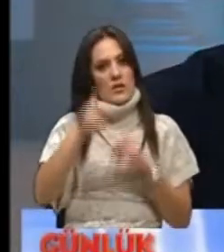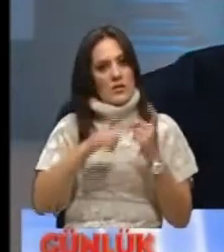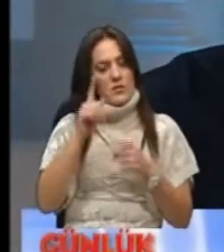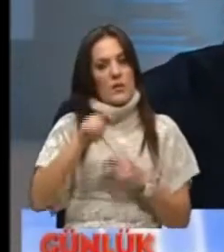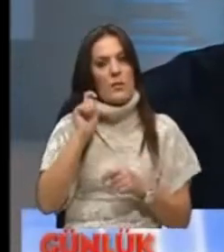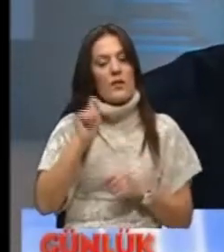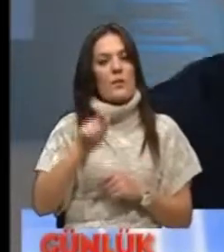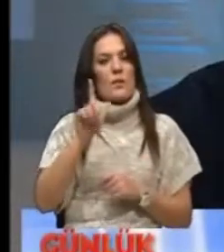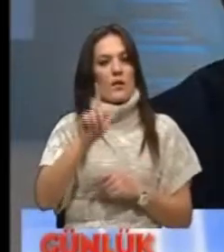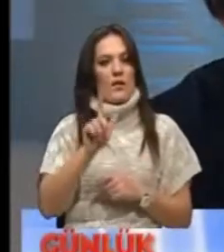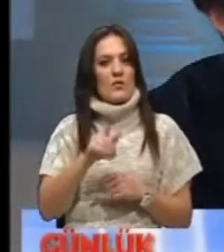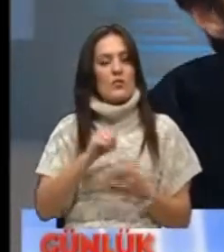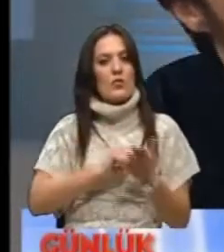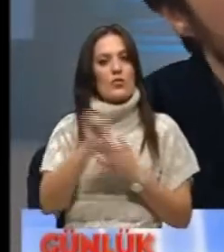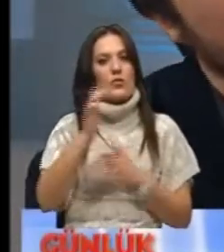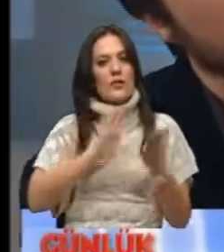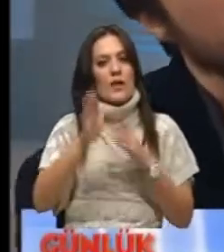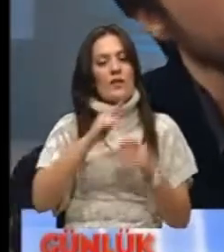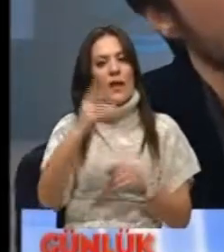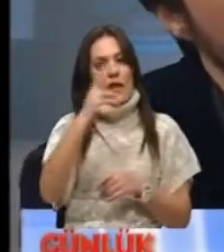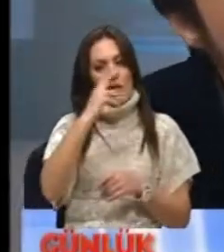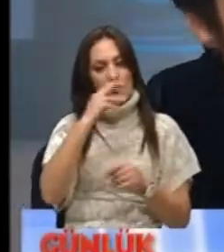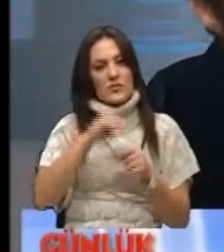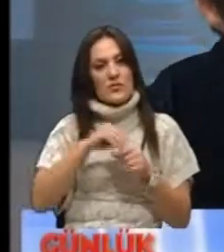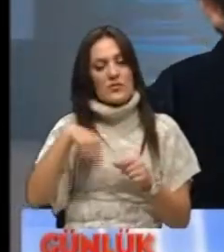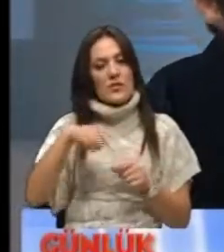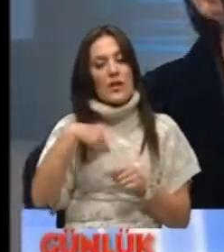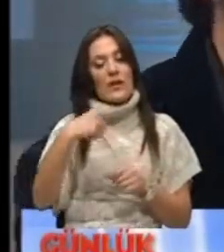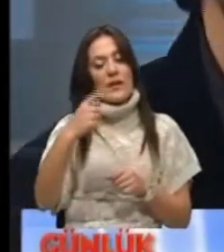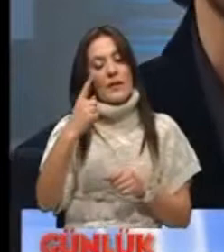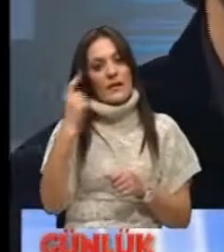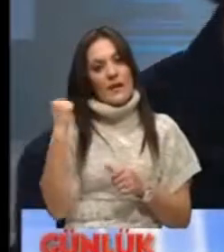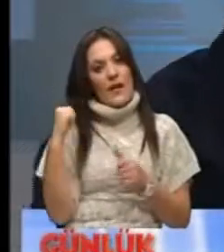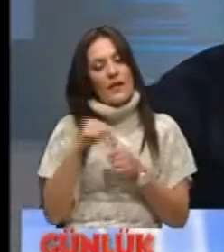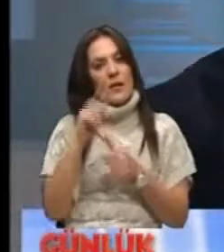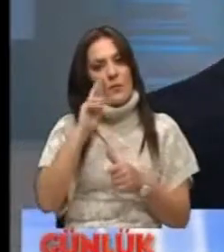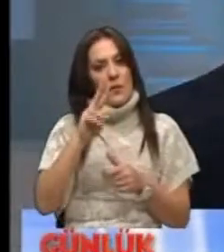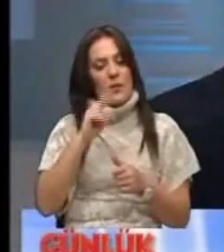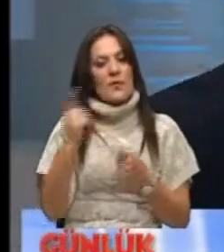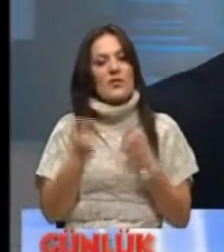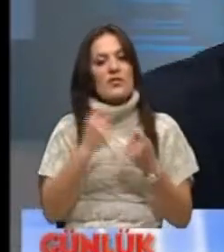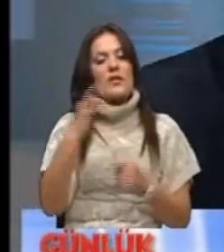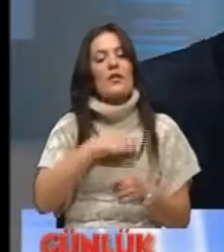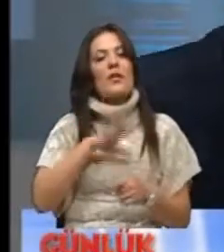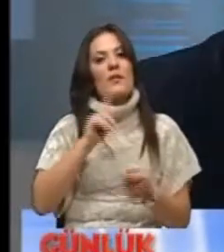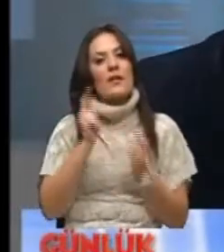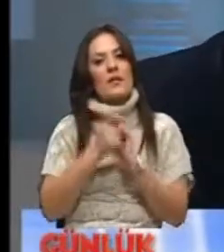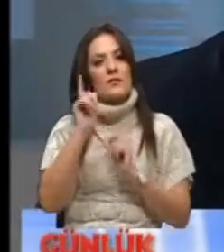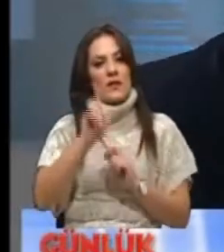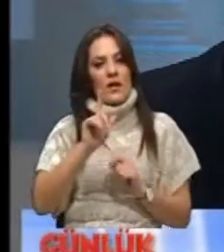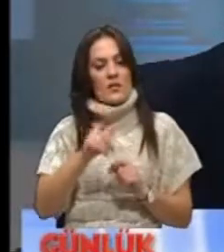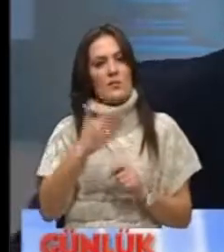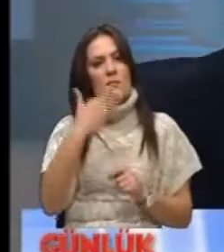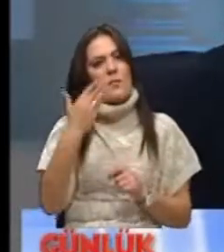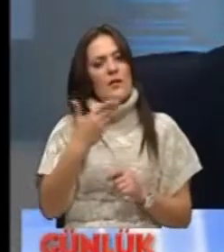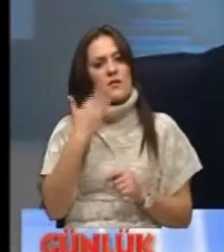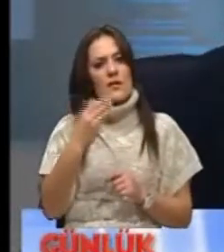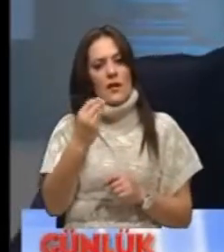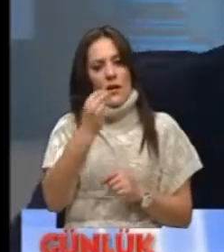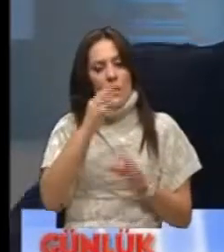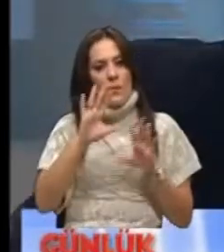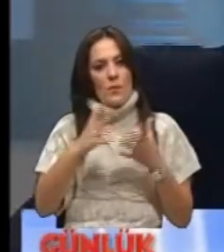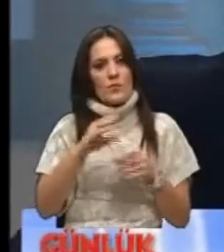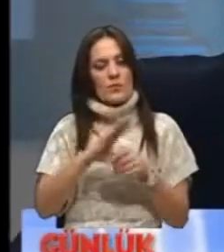lazım. Tüm davranışsal alışkanlıkların gözden geçirilip işe yaramayanların değiştirilmesi lazım. Mesela